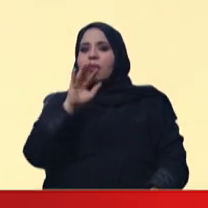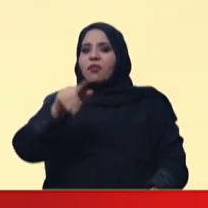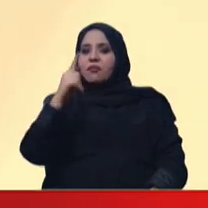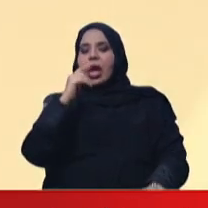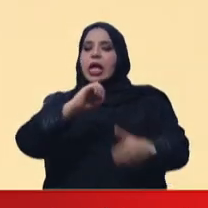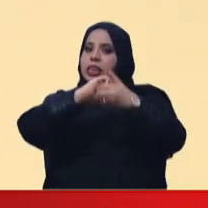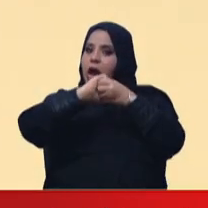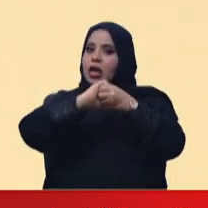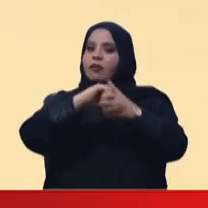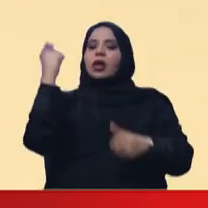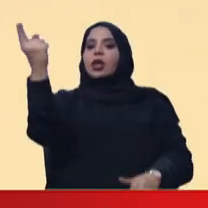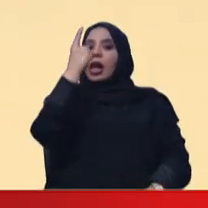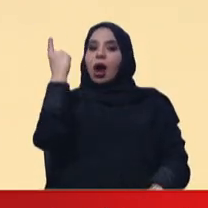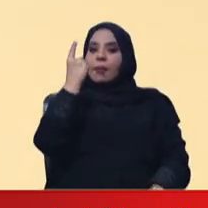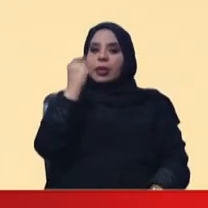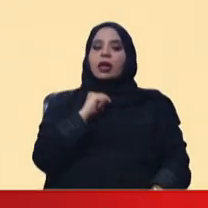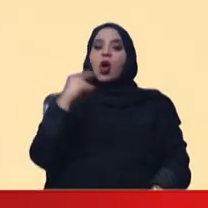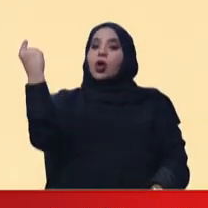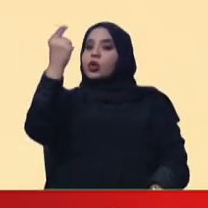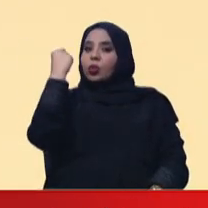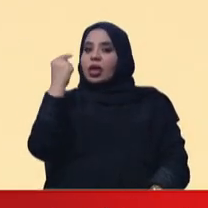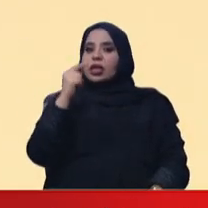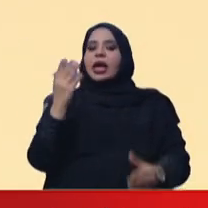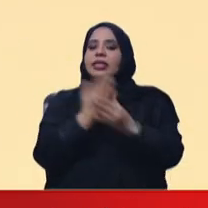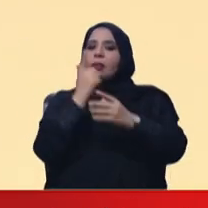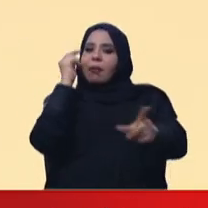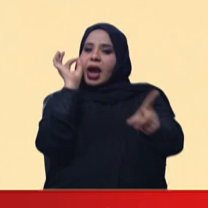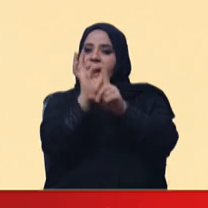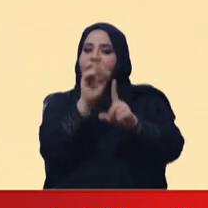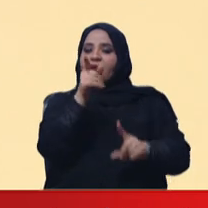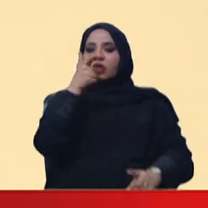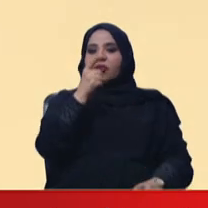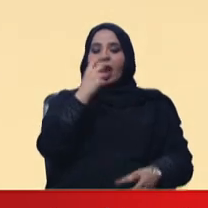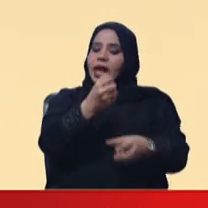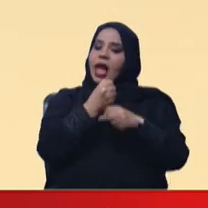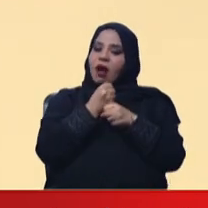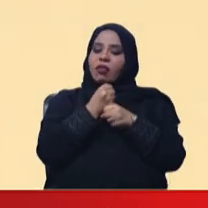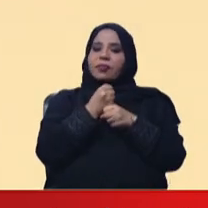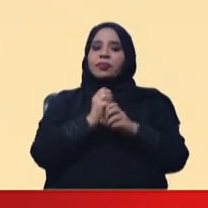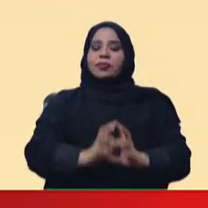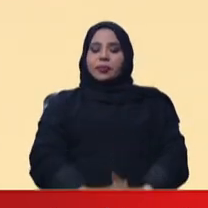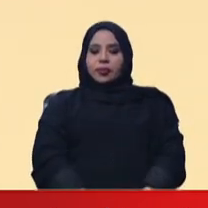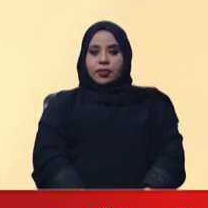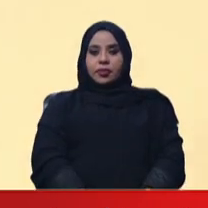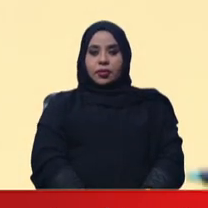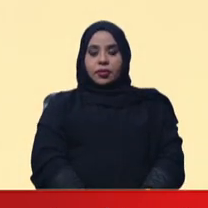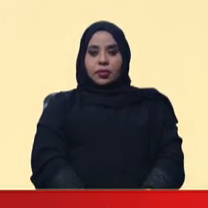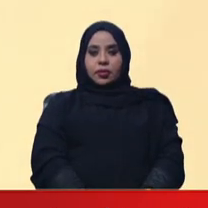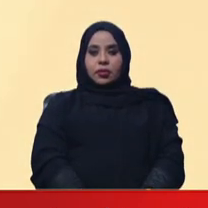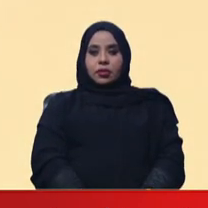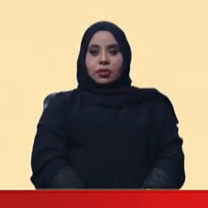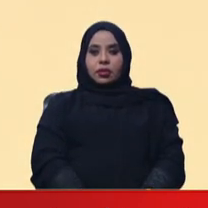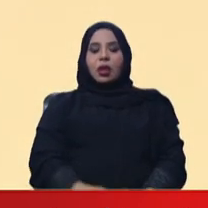التحالفات الإقليمية والدولية الرامية إلى تحقيق ذلك. وأشير هنا إلى يعني أن